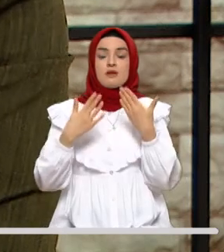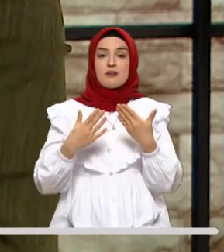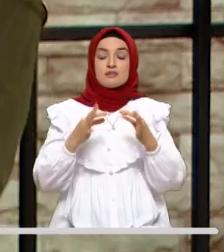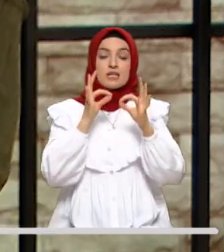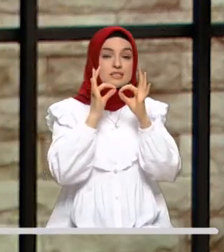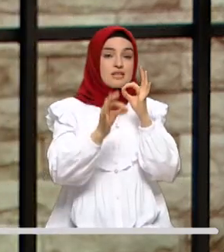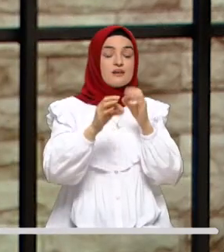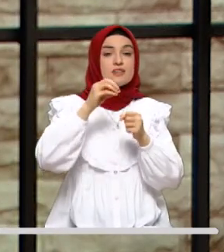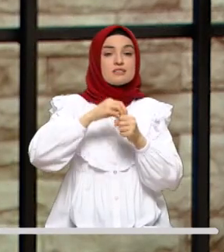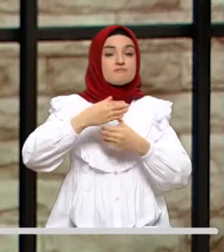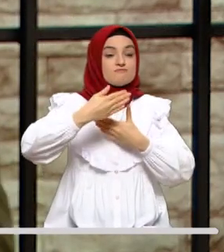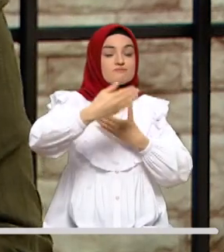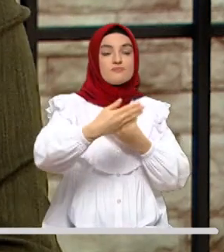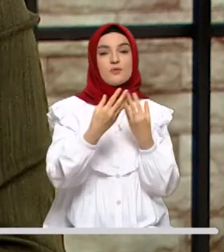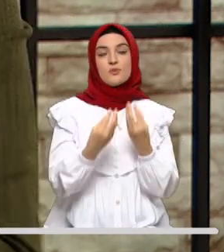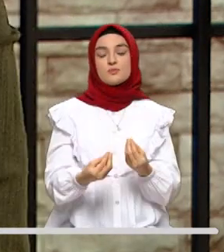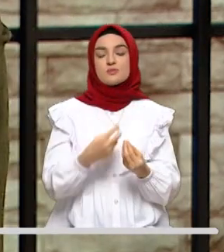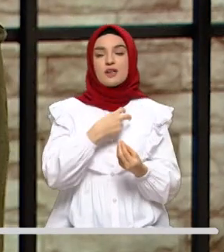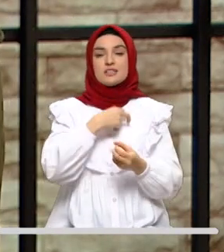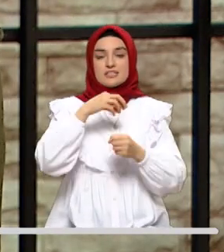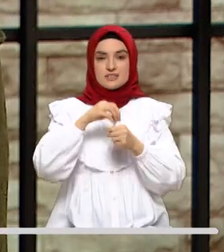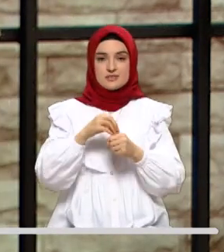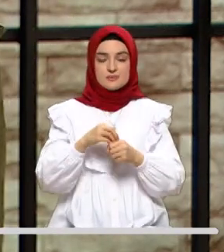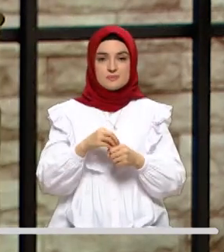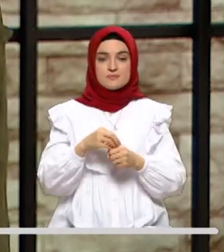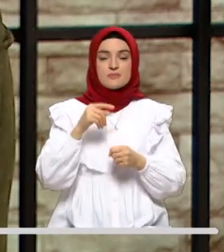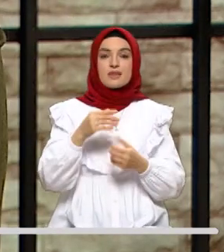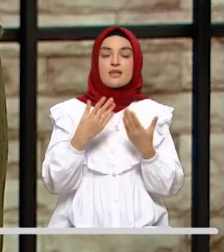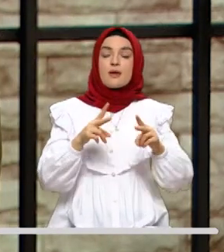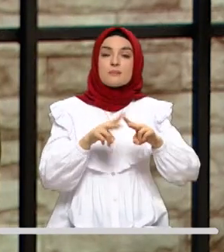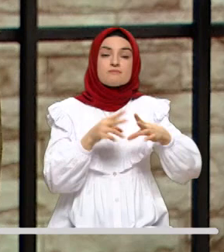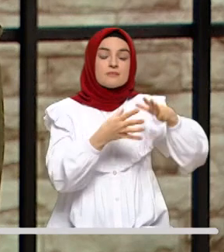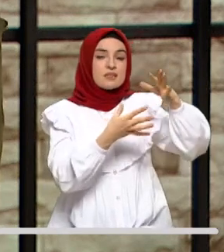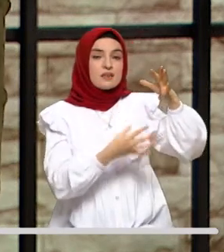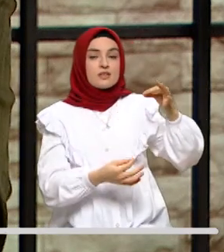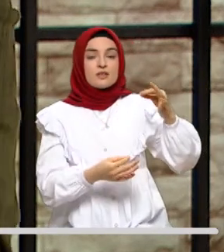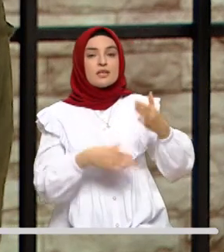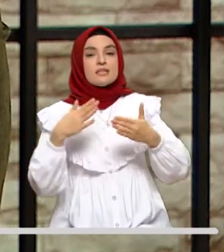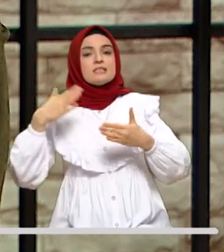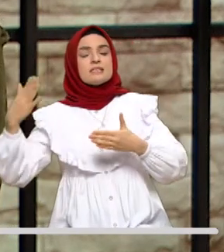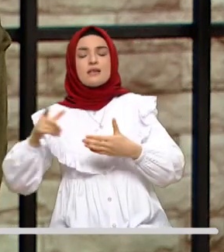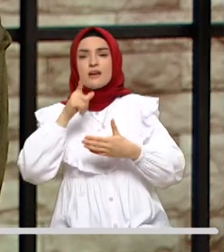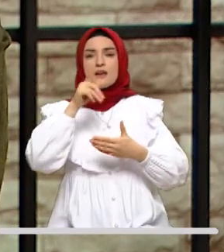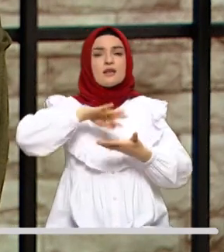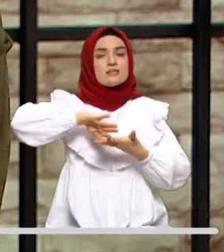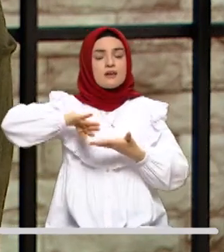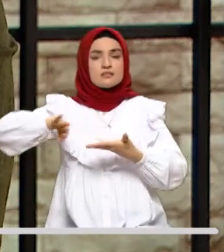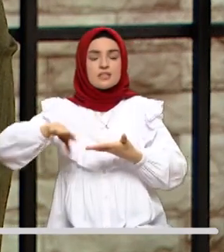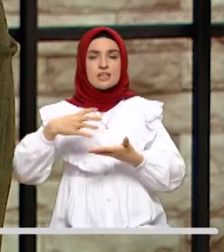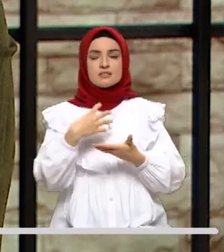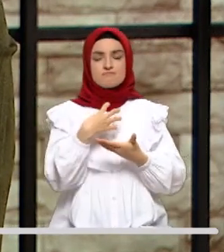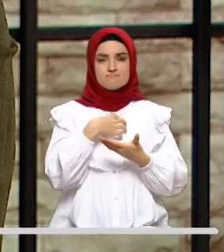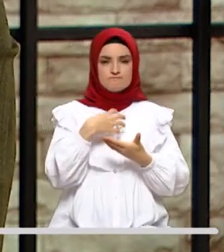takvasından dolayı öne geçmiş ve aşkından dolayı. İşte Mehmet Akif Ersoy'u da diğer şairlerinden ayıran